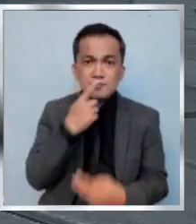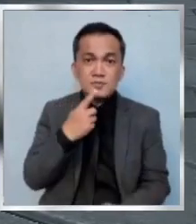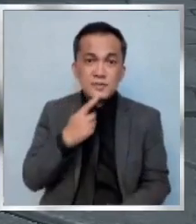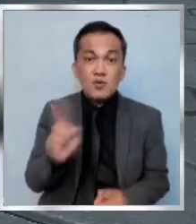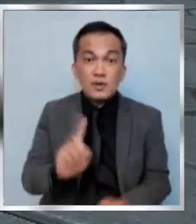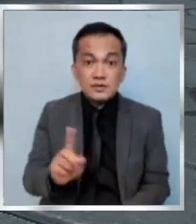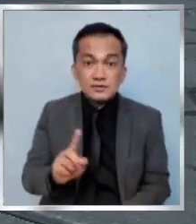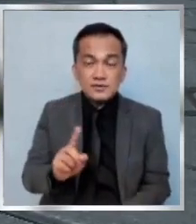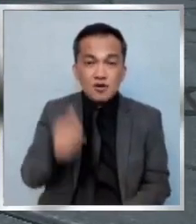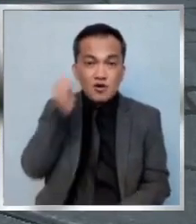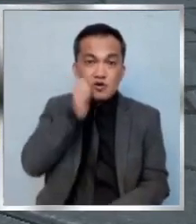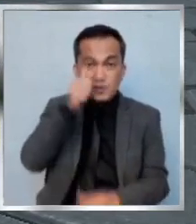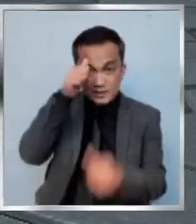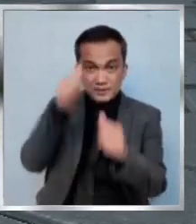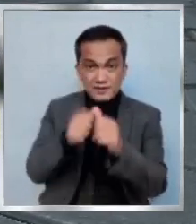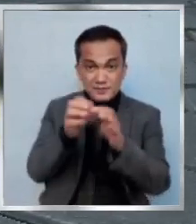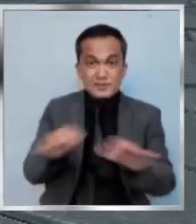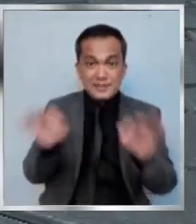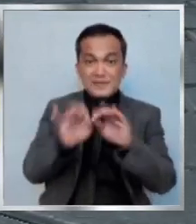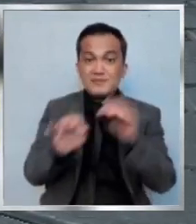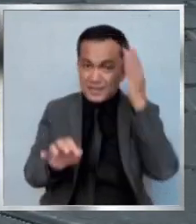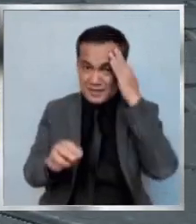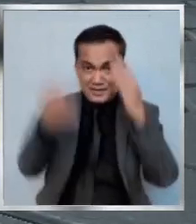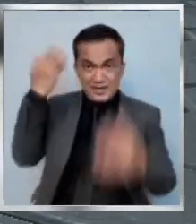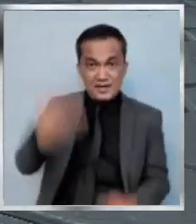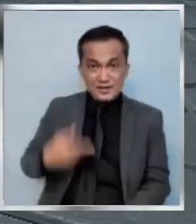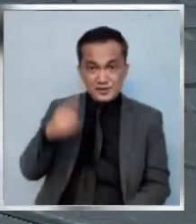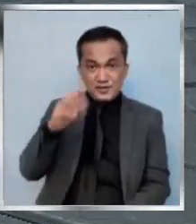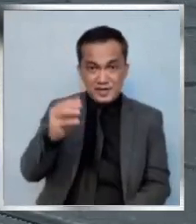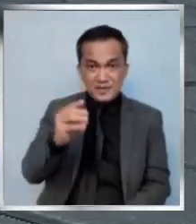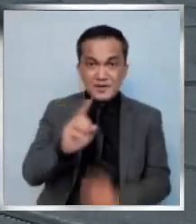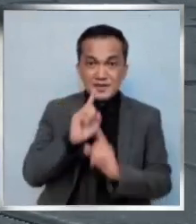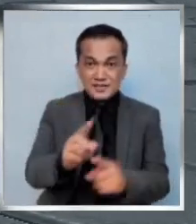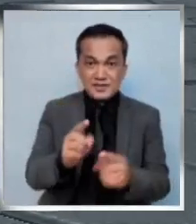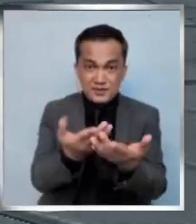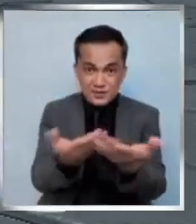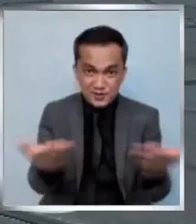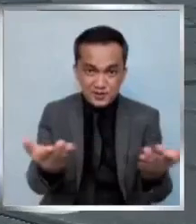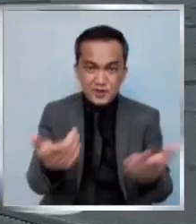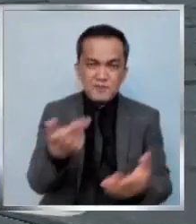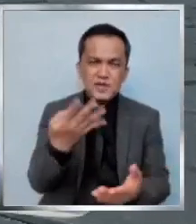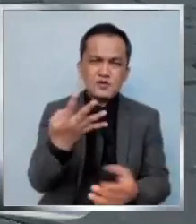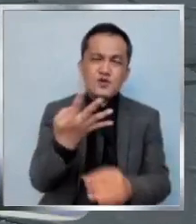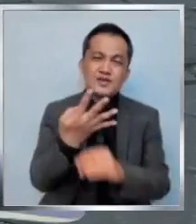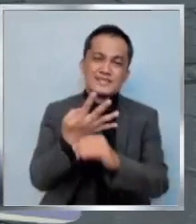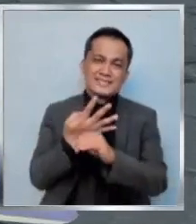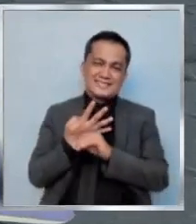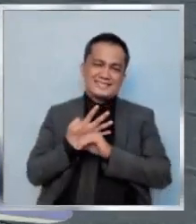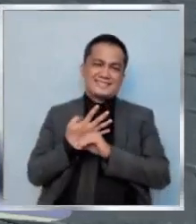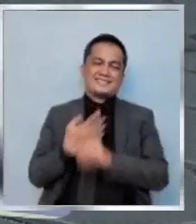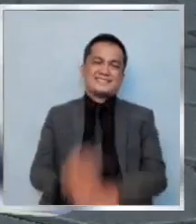tandaan, kimportante ang may alam. Ako po si Kuya Kim at sagot ko kayo, 24 oras.